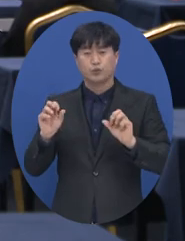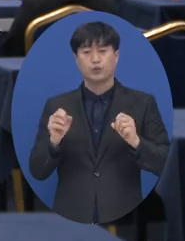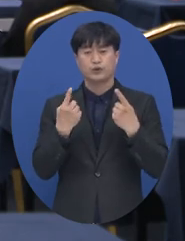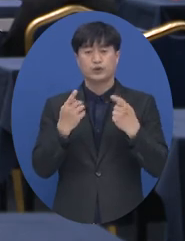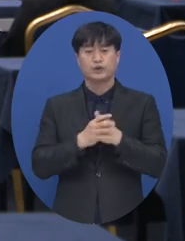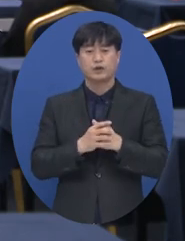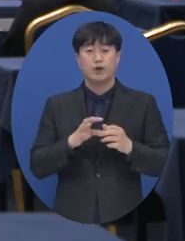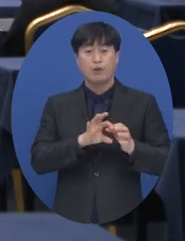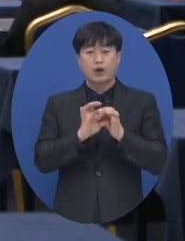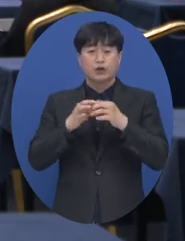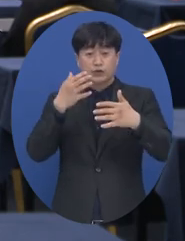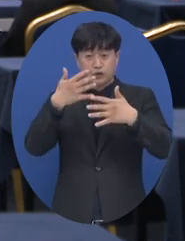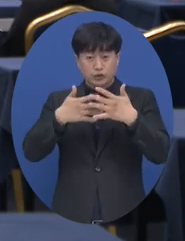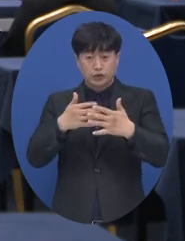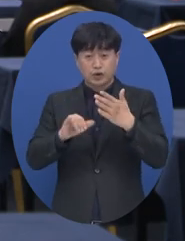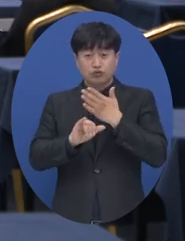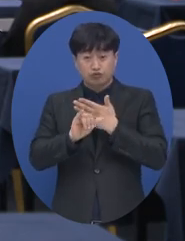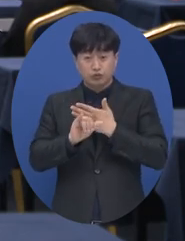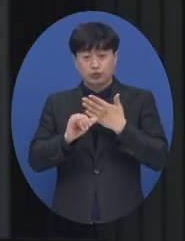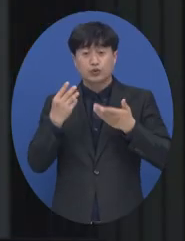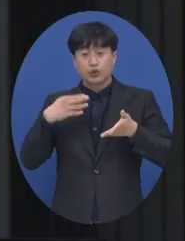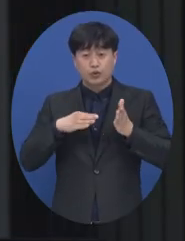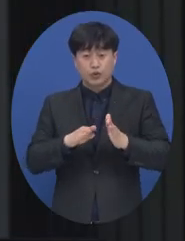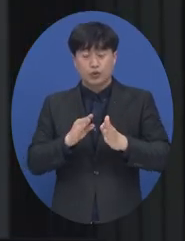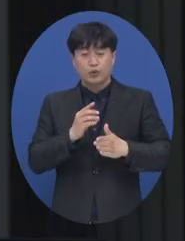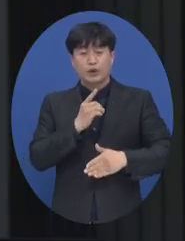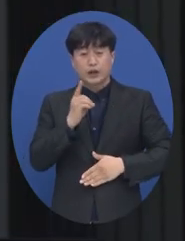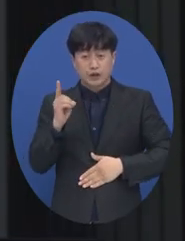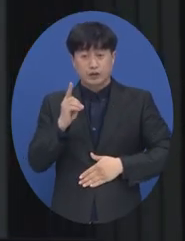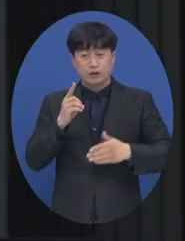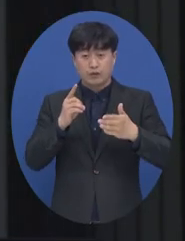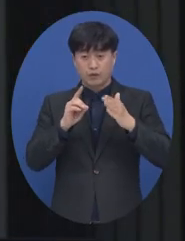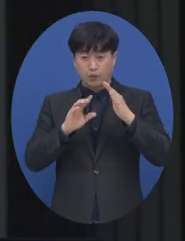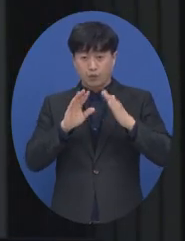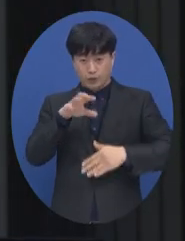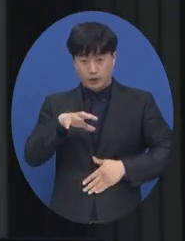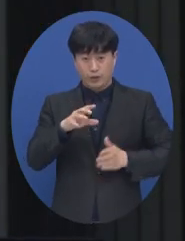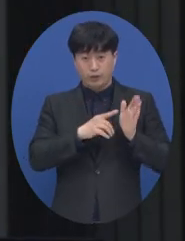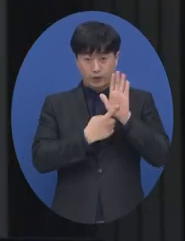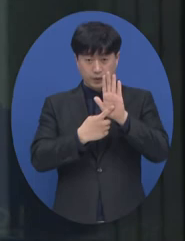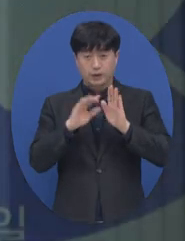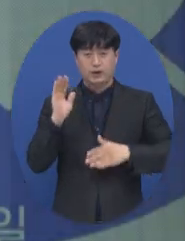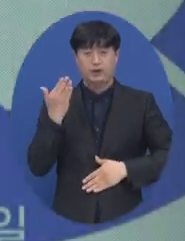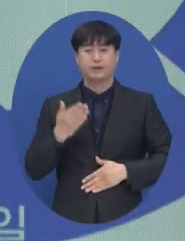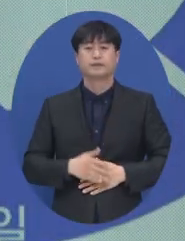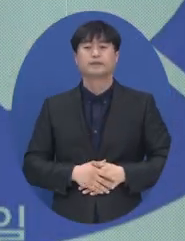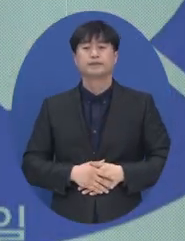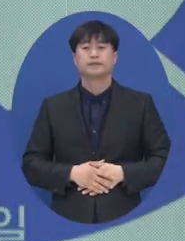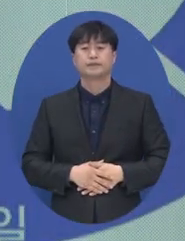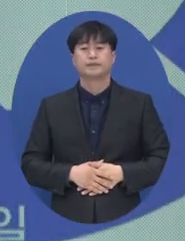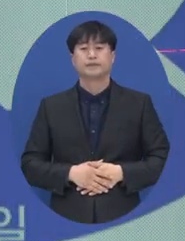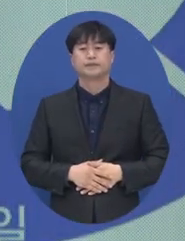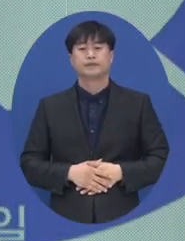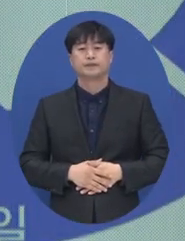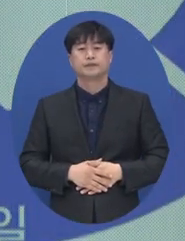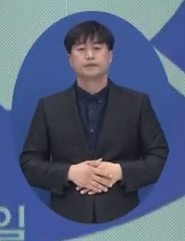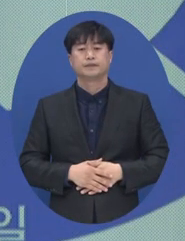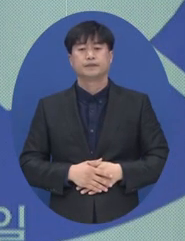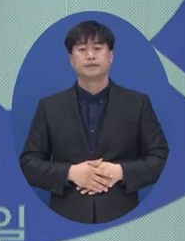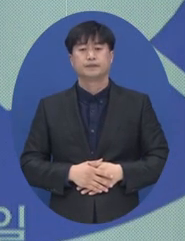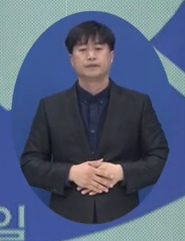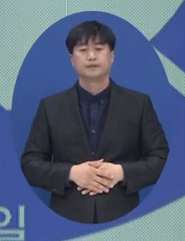진행됐고, 관련 영상은 유튜브 경기 데이터 채널에서 공개합니다. 경기지TV 최지연입니다.